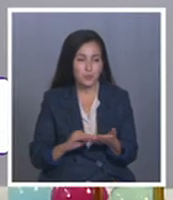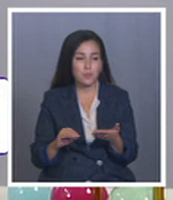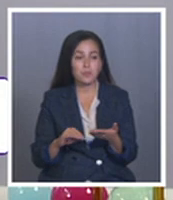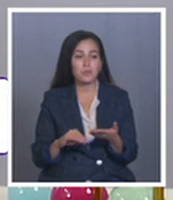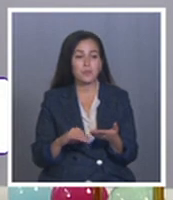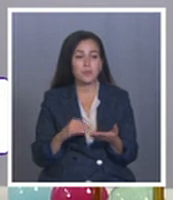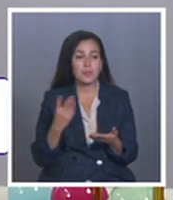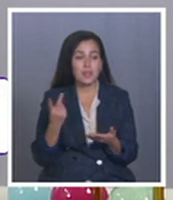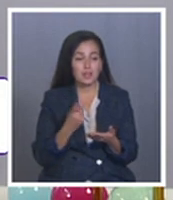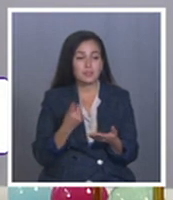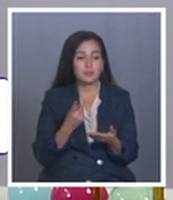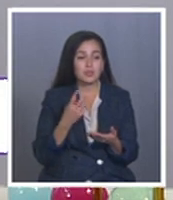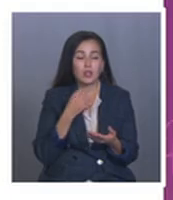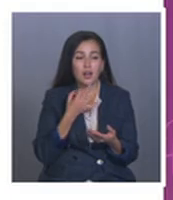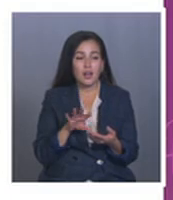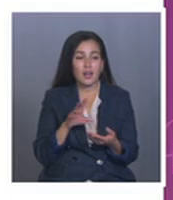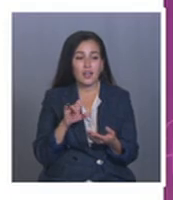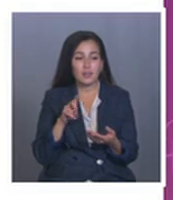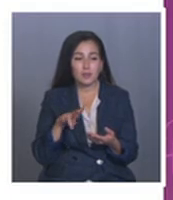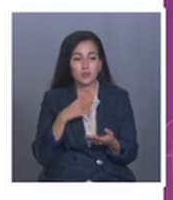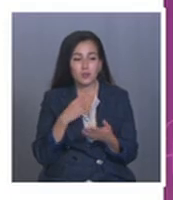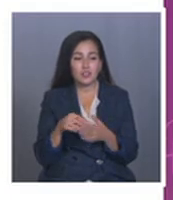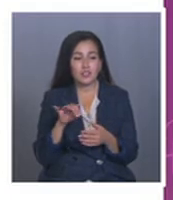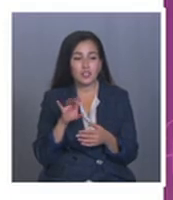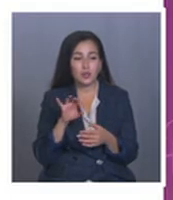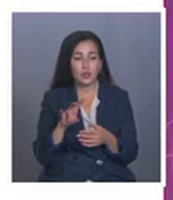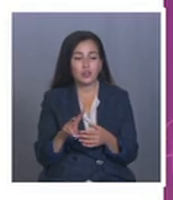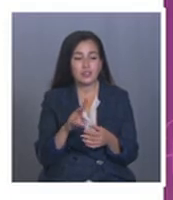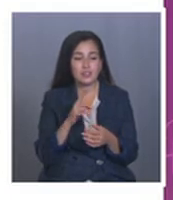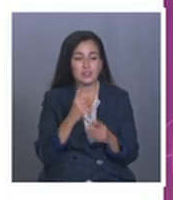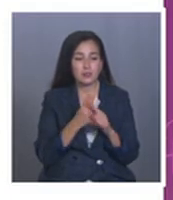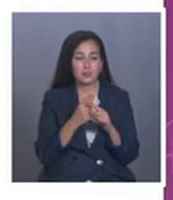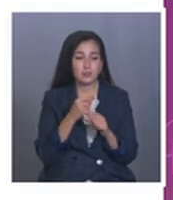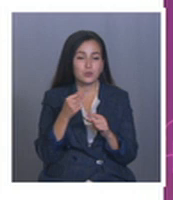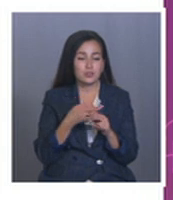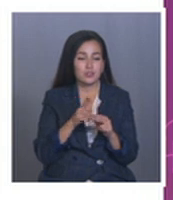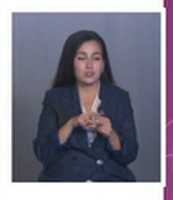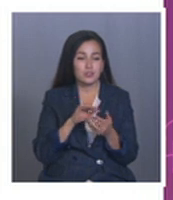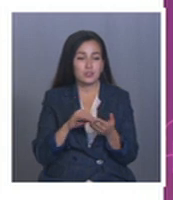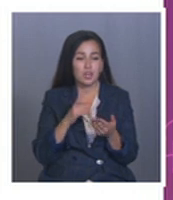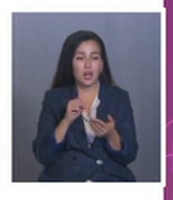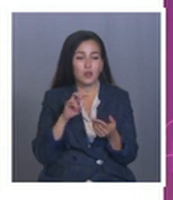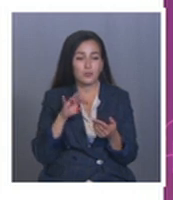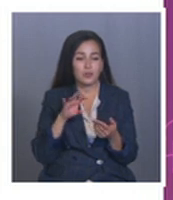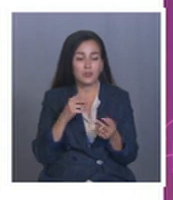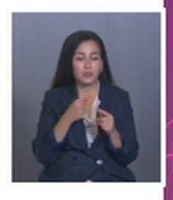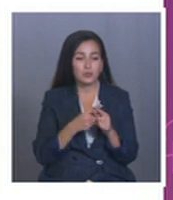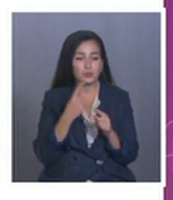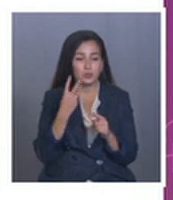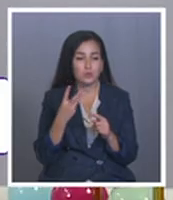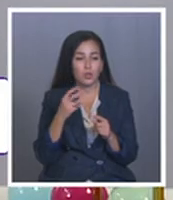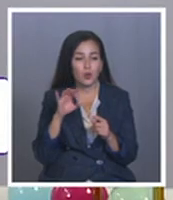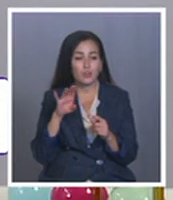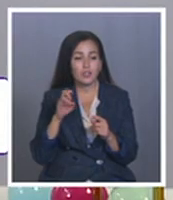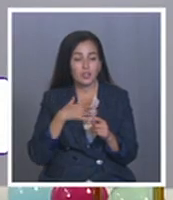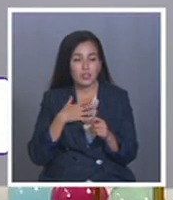Екінші, әр элементтің иондарының зарядтары жазылады. алюминий плюс 3, оттек минус